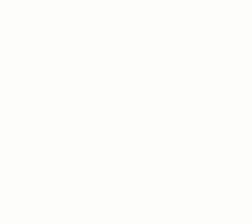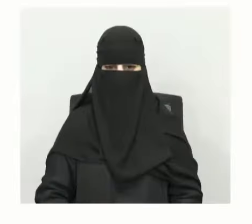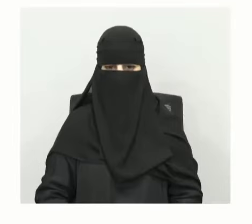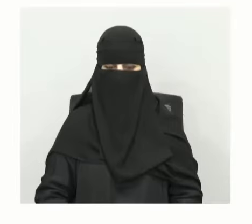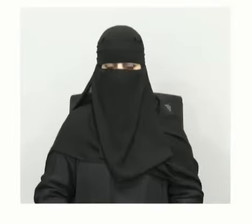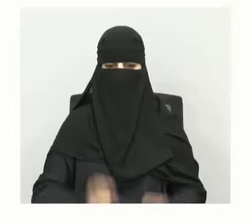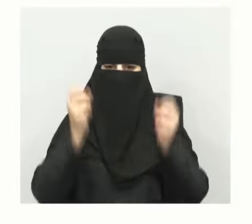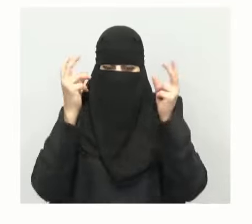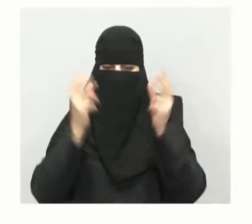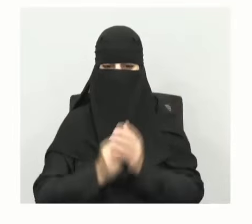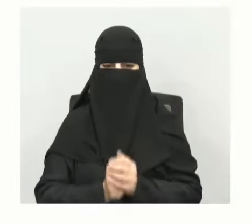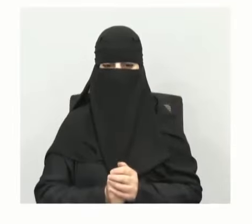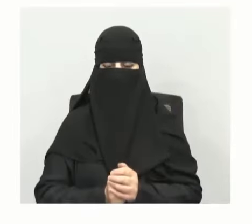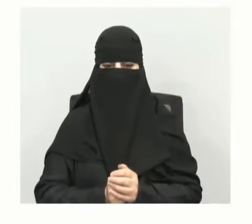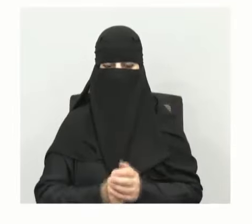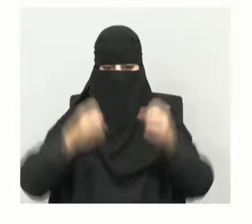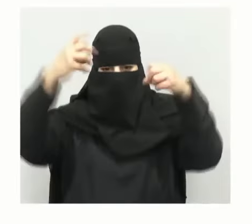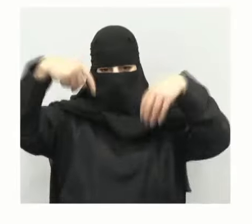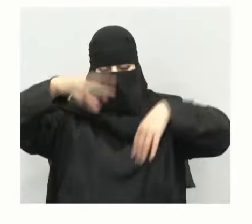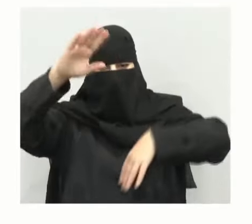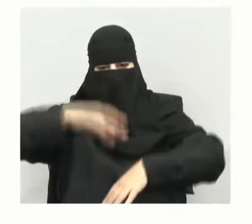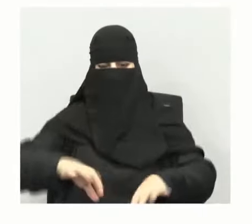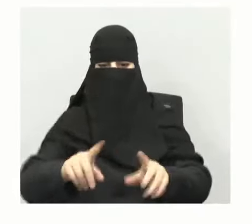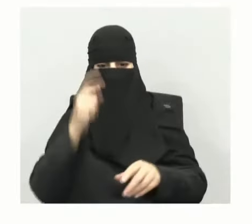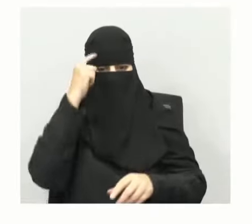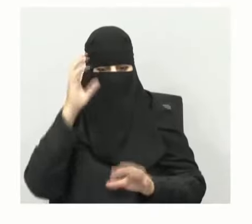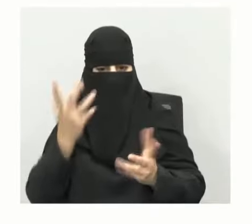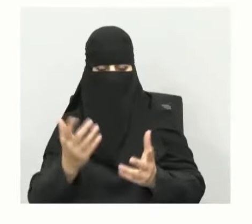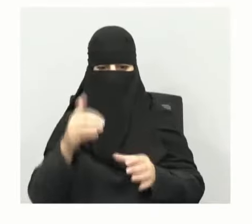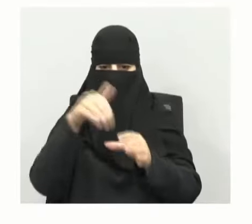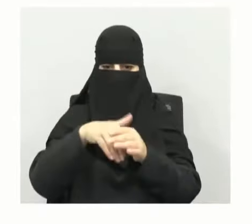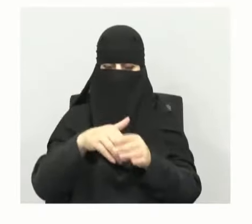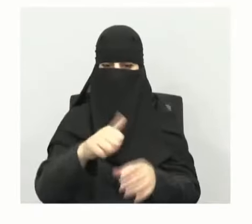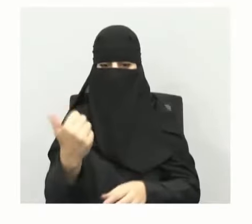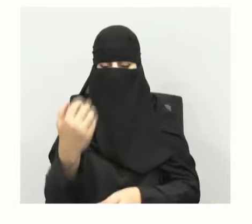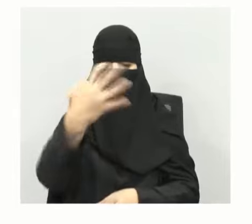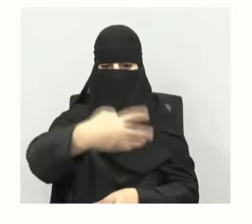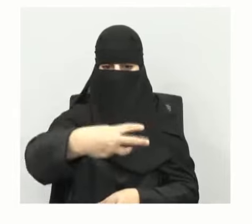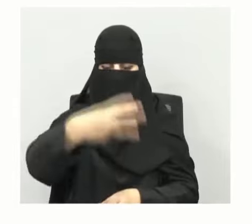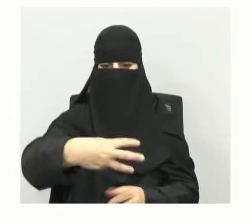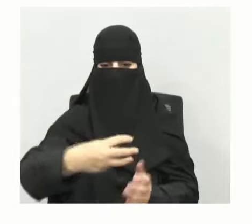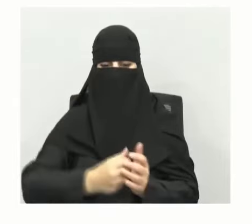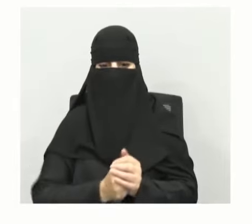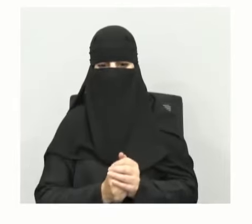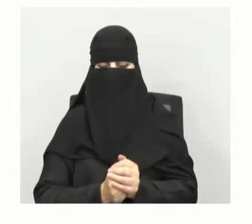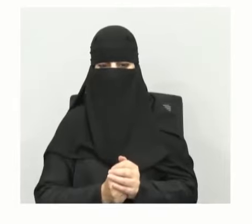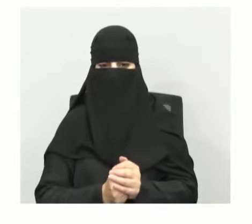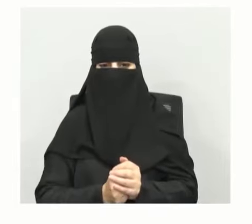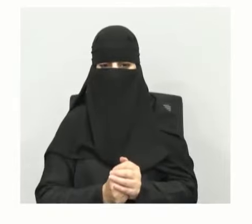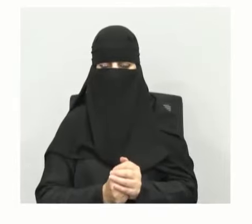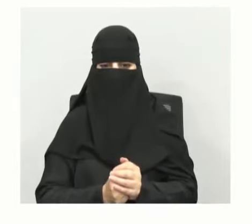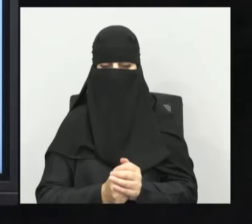هاي مبدعين بارك الله فيكم ما رايكم المدخله كانت 36 اصبحت